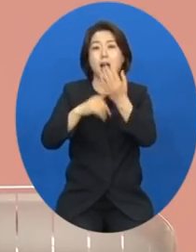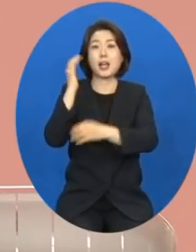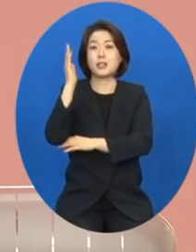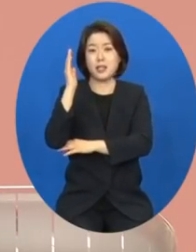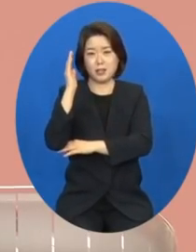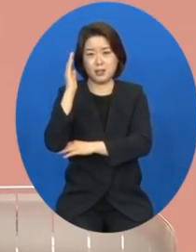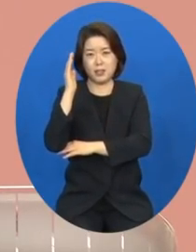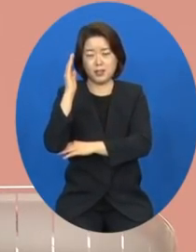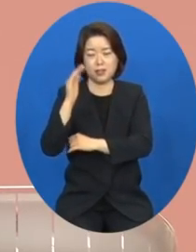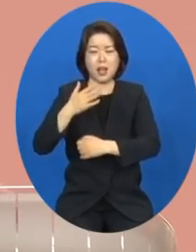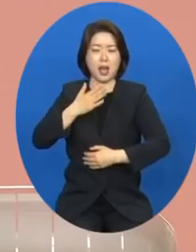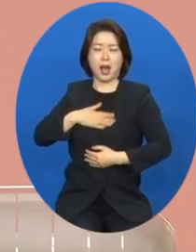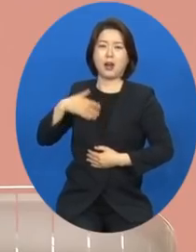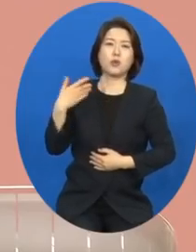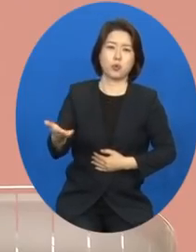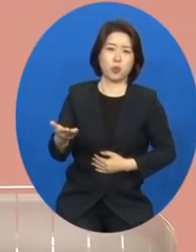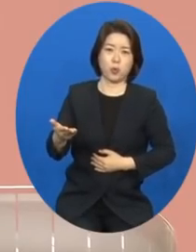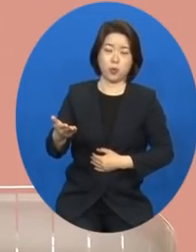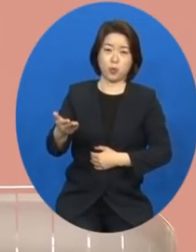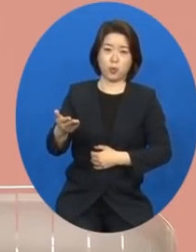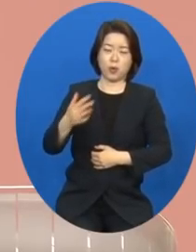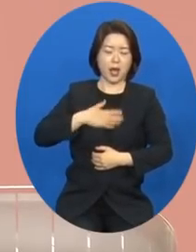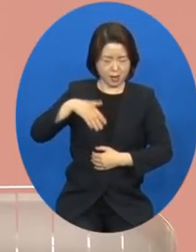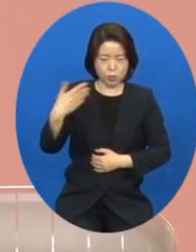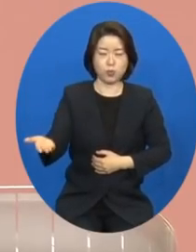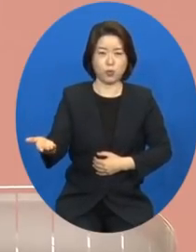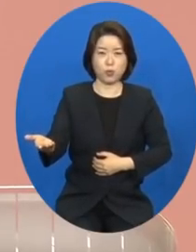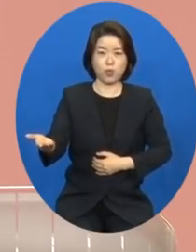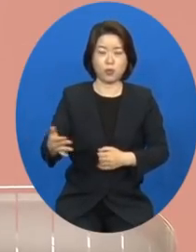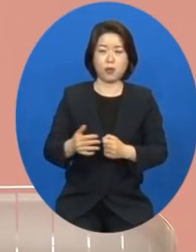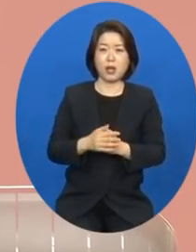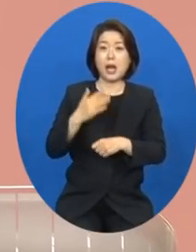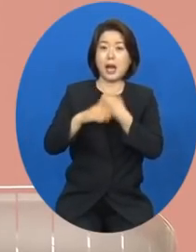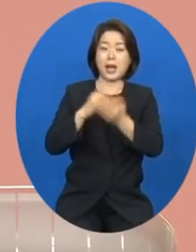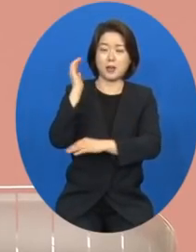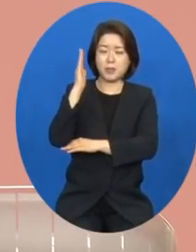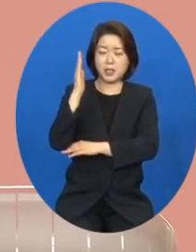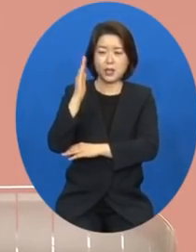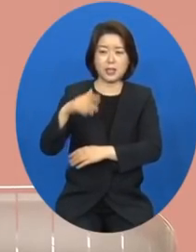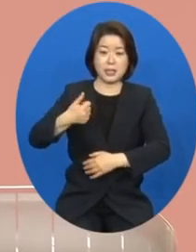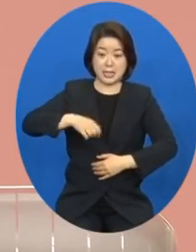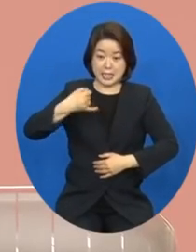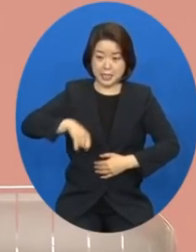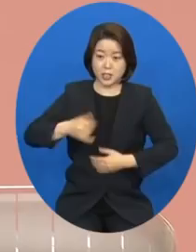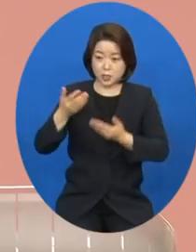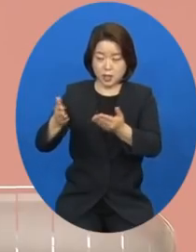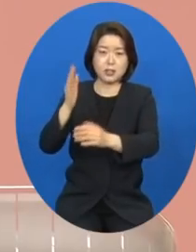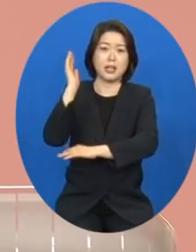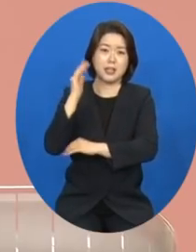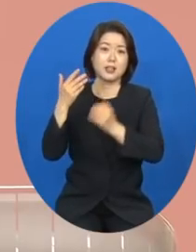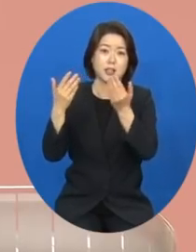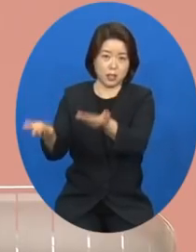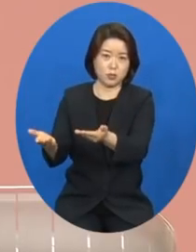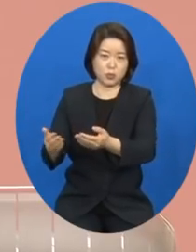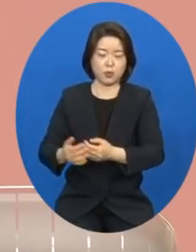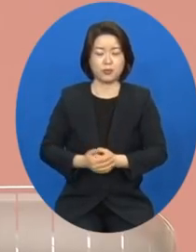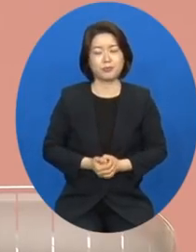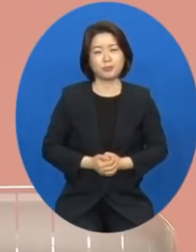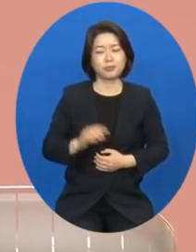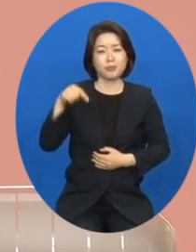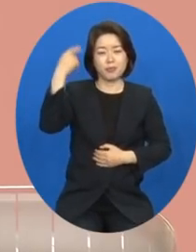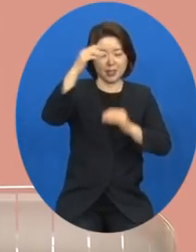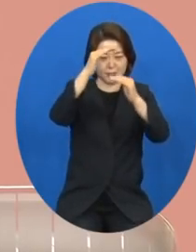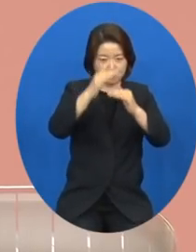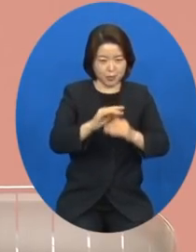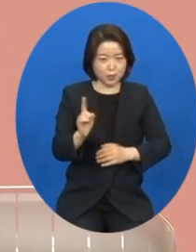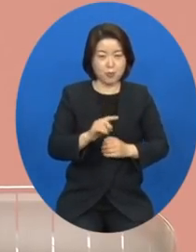하라구요 들러야 줄 아는거 10부 들려주는 거 어렵지 않아요 하나님의 이야기를 들려주 라는 것이죠 그러면서 그 다음 내용이 이렇게